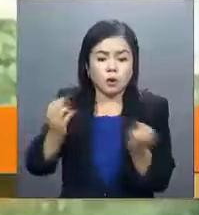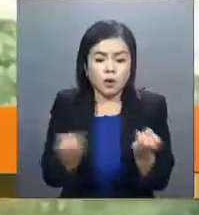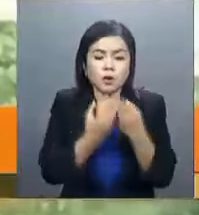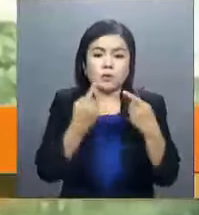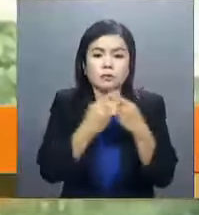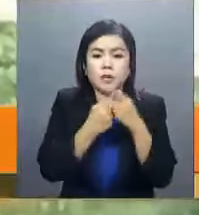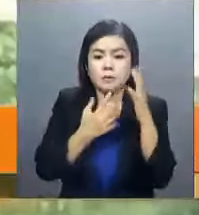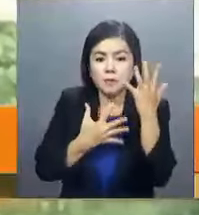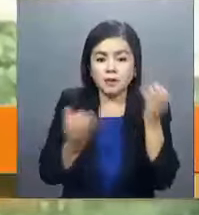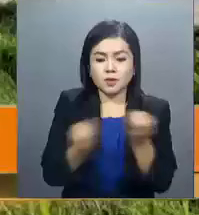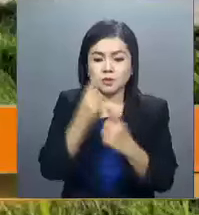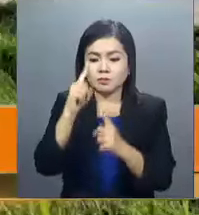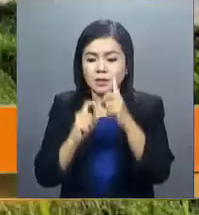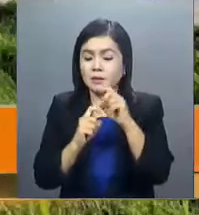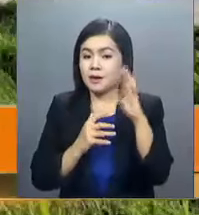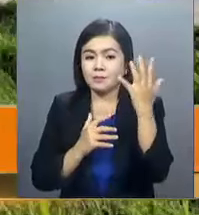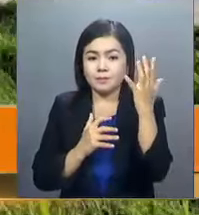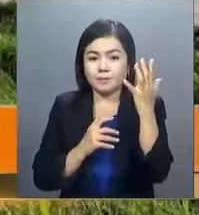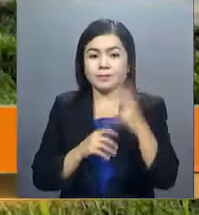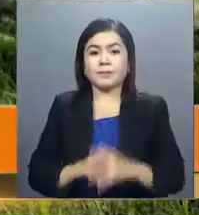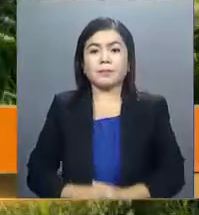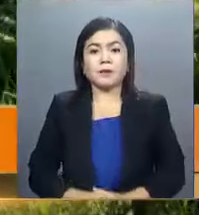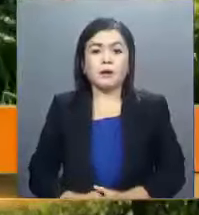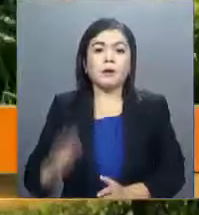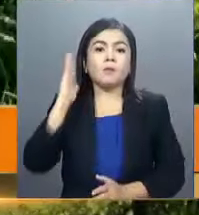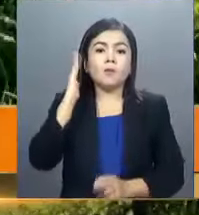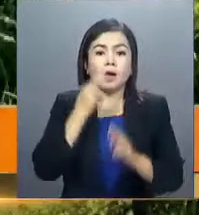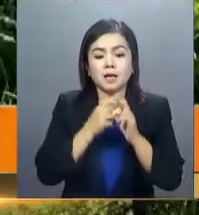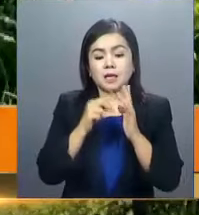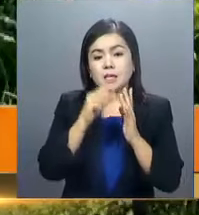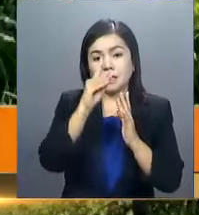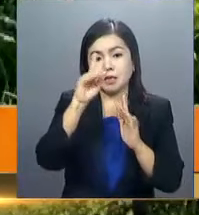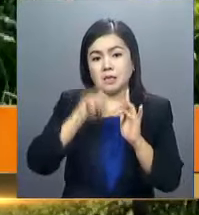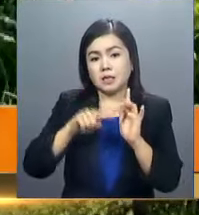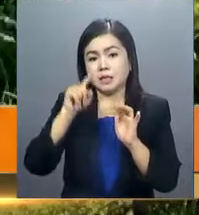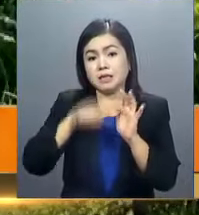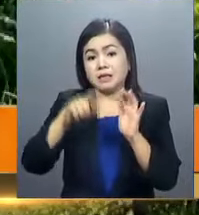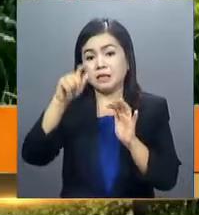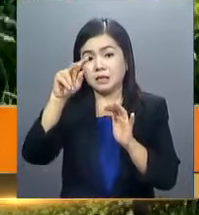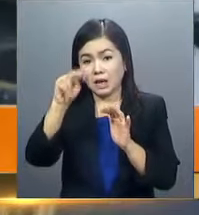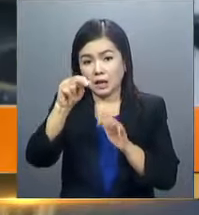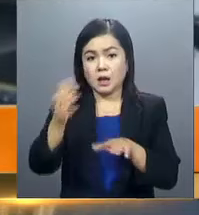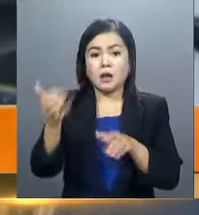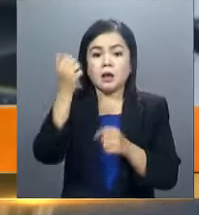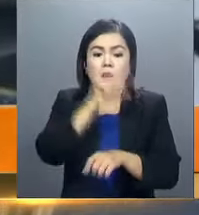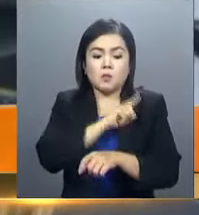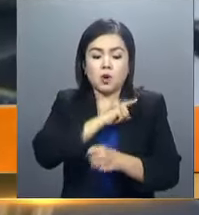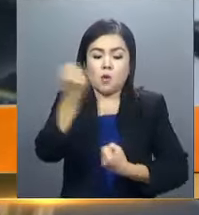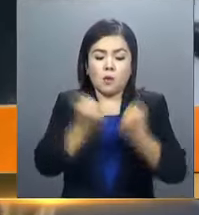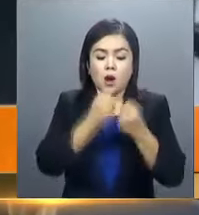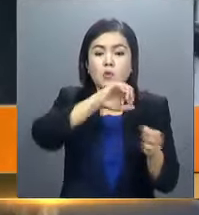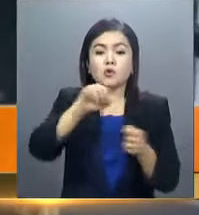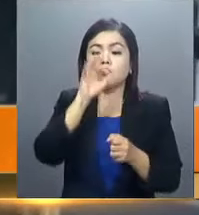จ็บหรือว่าเสียชีวิตนายเด่นสิงหารคนขับรถตู้ได้แจ้งความที่สถานีตำรวจภูธรเพ็ญก่อน